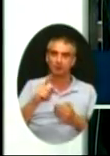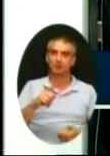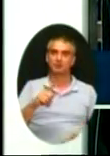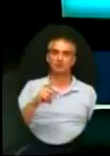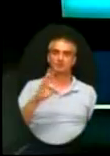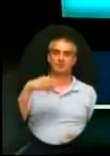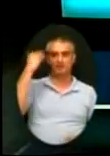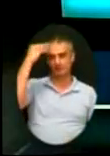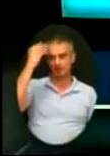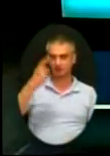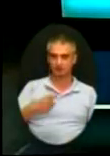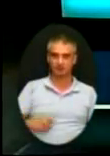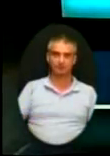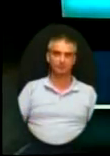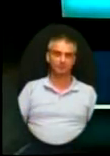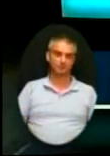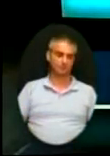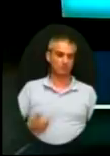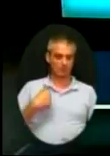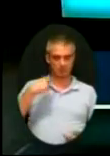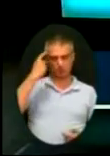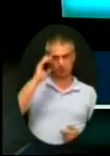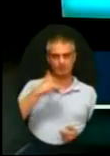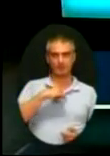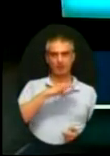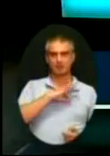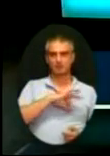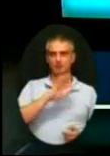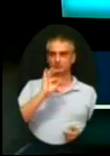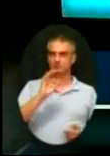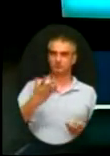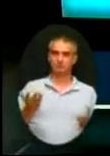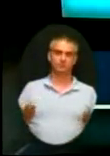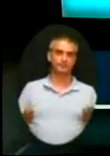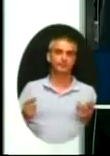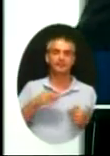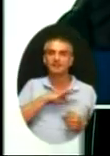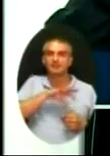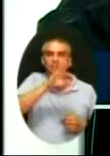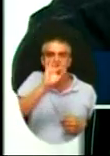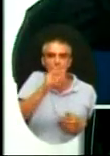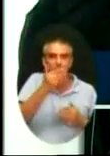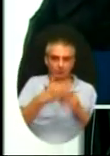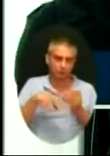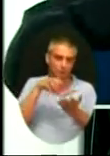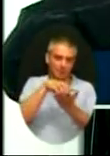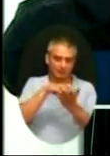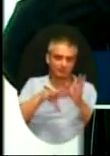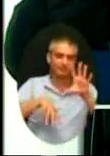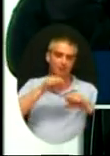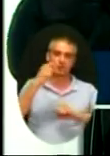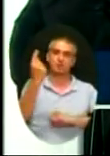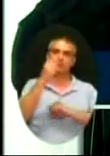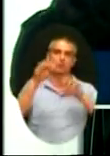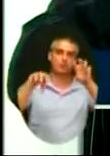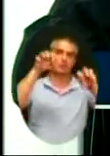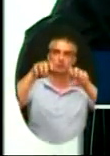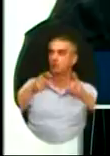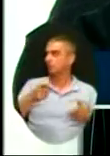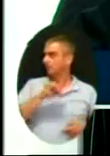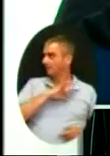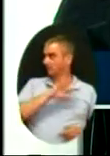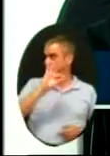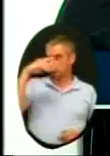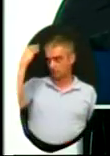את הפלסטינים. כי אנחנו יודעים מה האינטרס שלכם. האינטרס שלכם בסוף זה מאחזים והתנחלויות מבודדות. האינטרס שלך זה